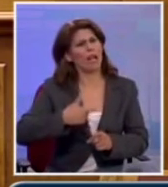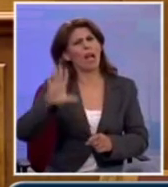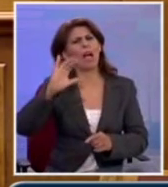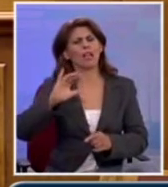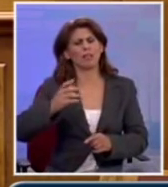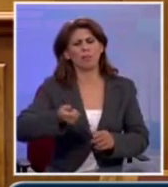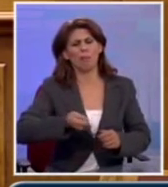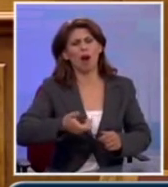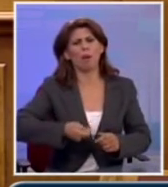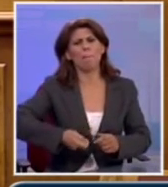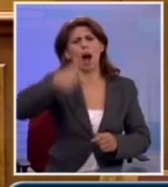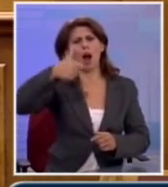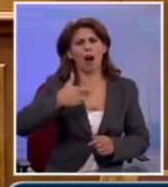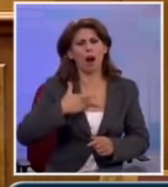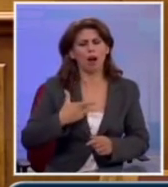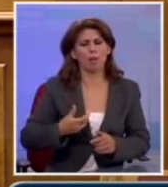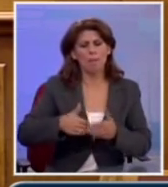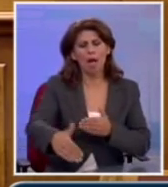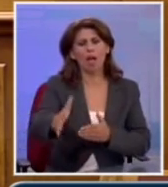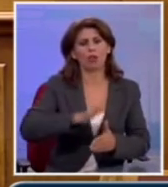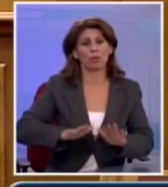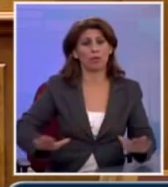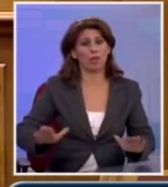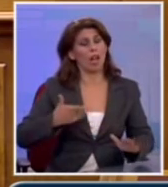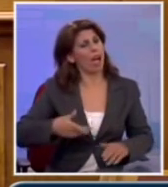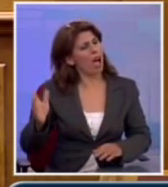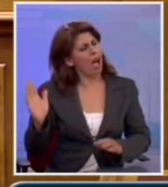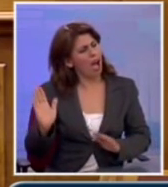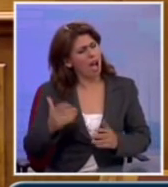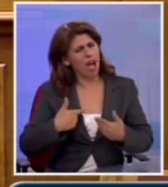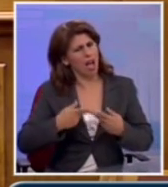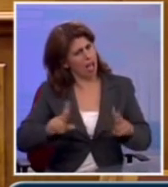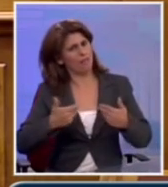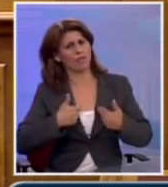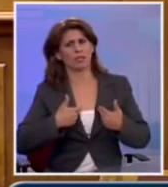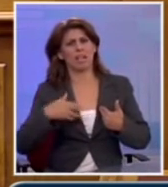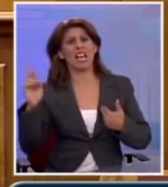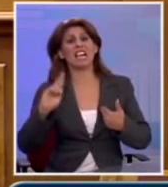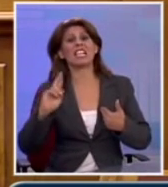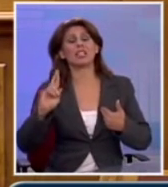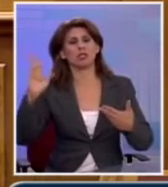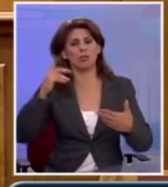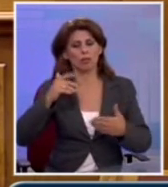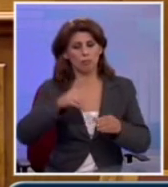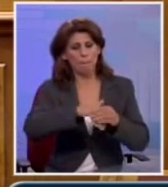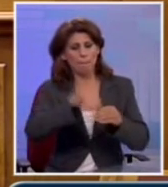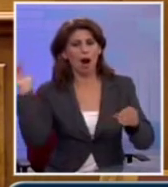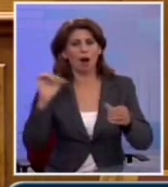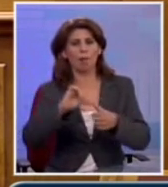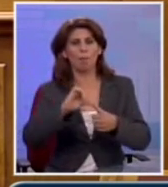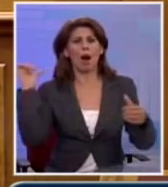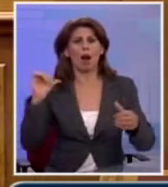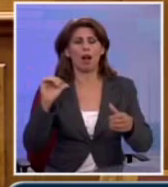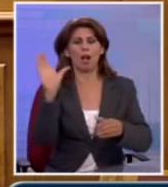μέλλον των παιδιών μας. Αφήστε μας να ρισκάρουμε την έξοδο της χώρας από την Ευρωπαϊκή Ένωση. Και αν μας